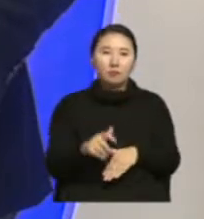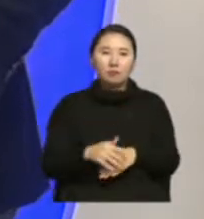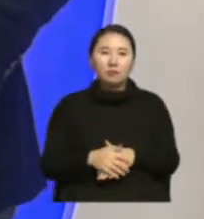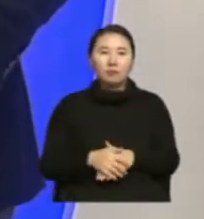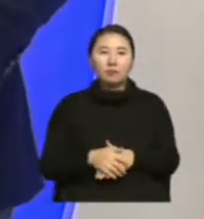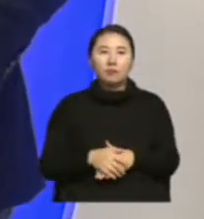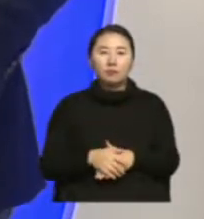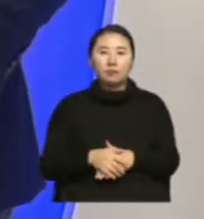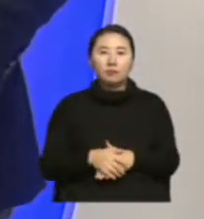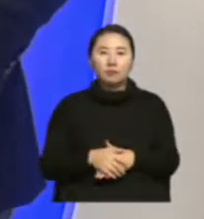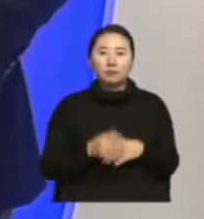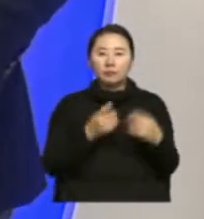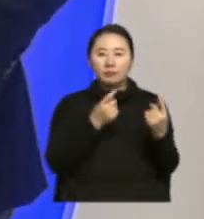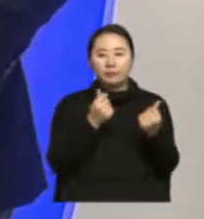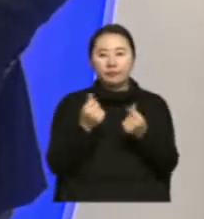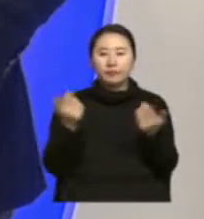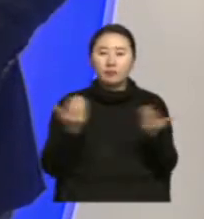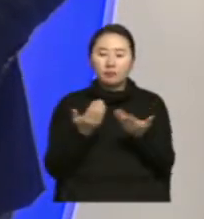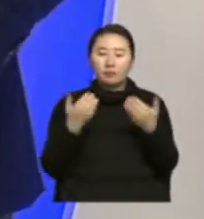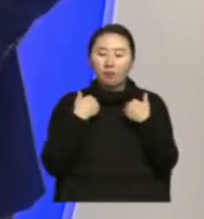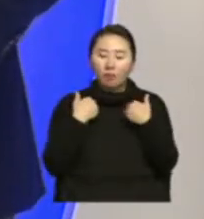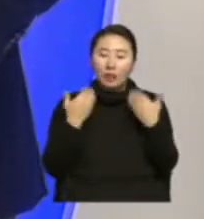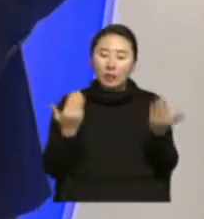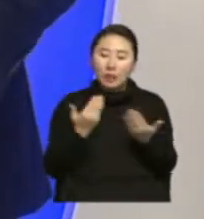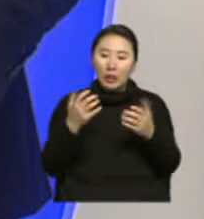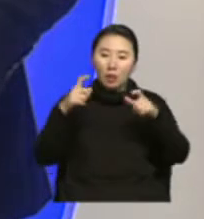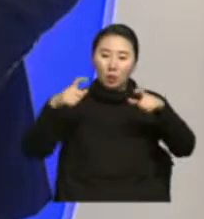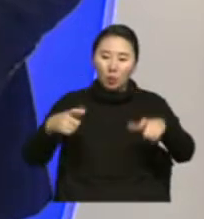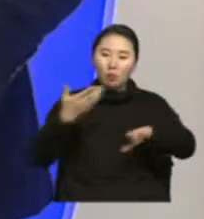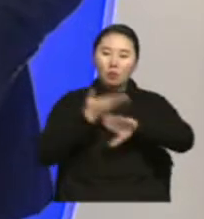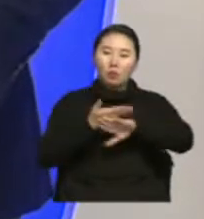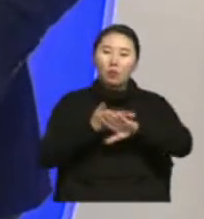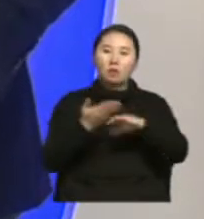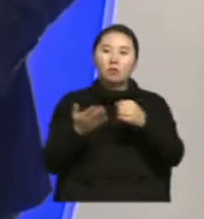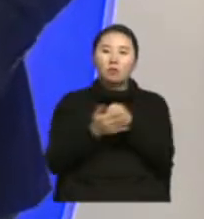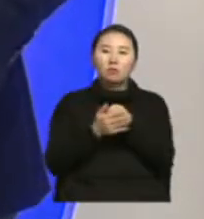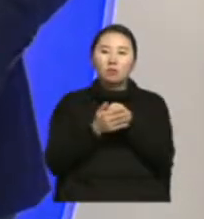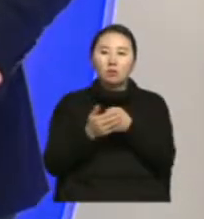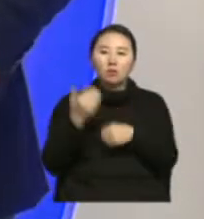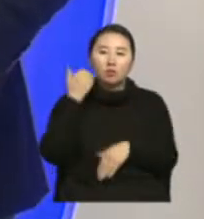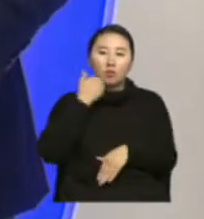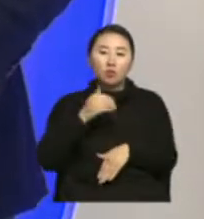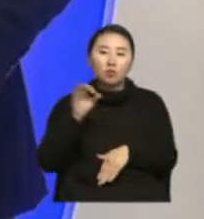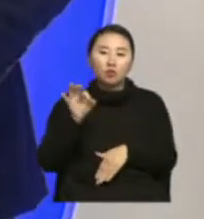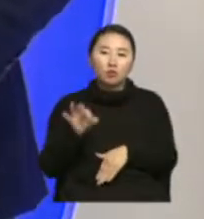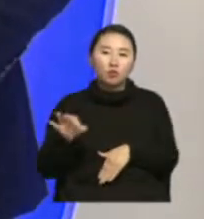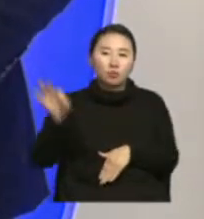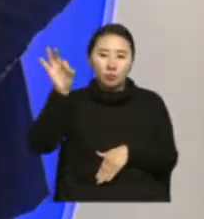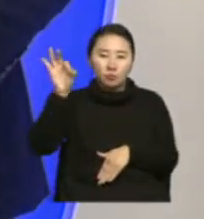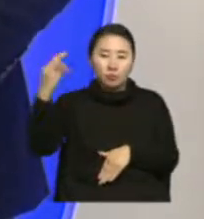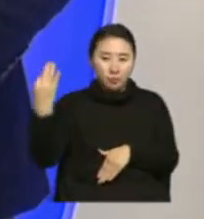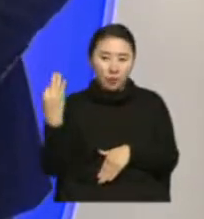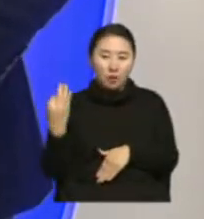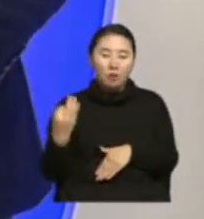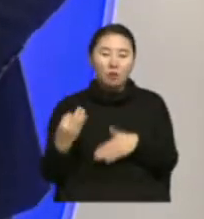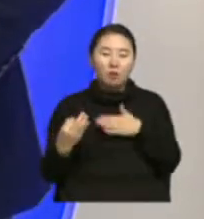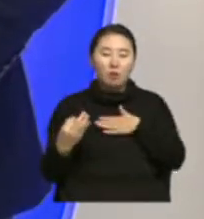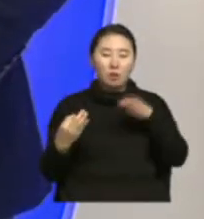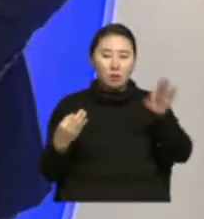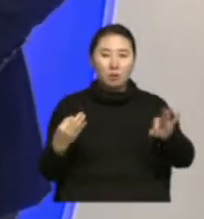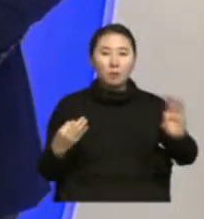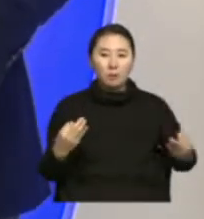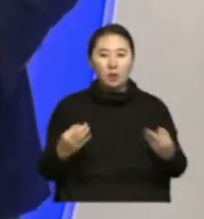했습니다. 비슷한 일을 했는데 일한 지역이 다르다는 이유로 누군 임금을 더 많이 받고 누구는 더